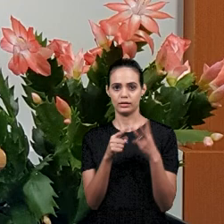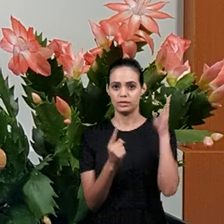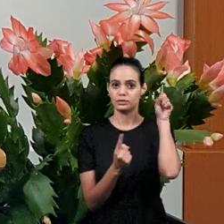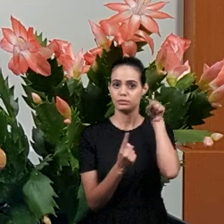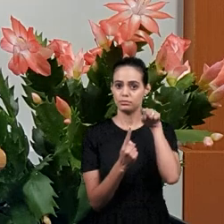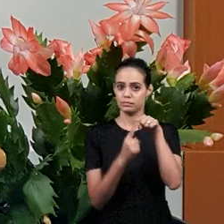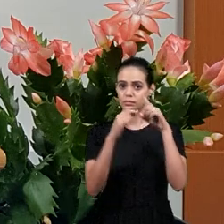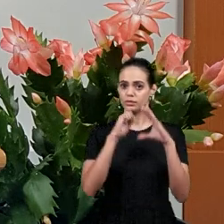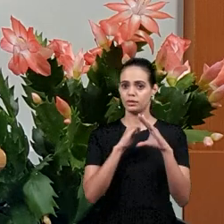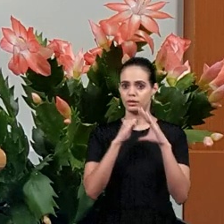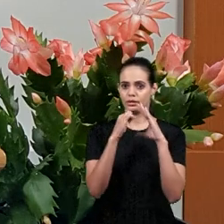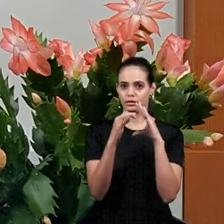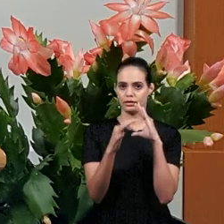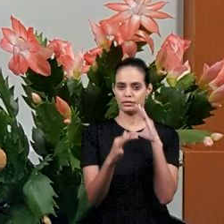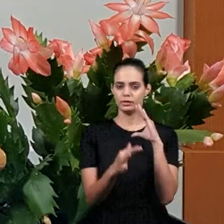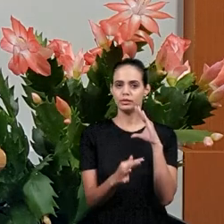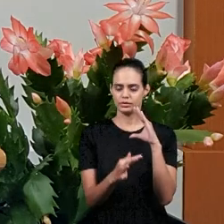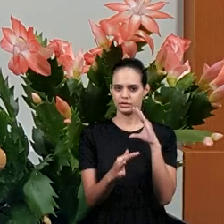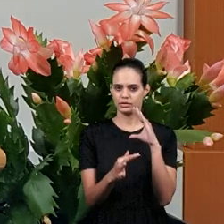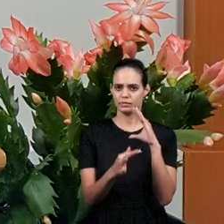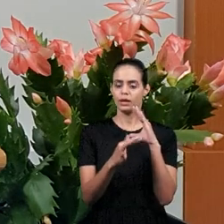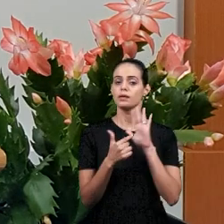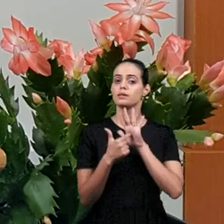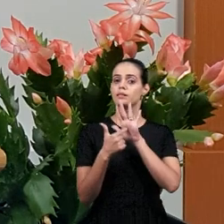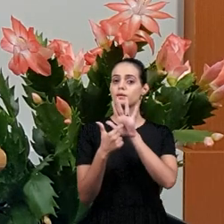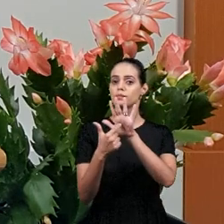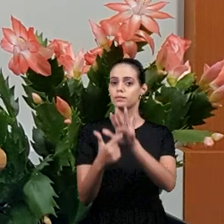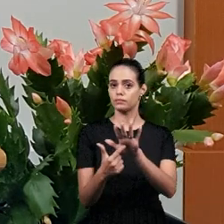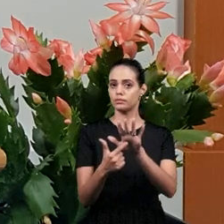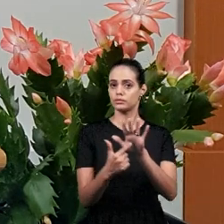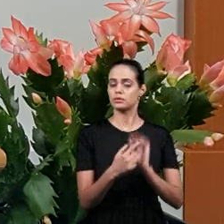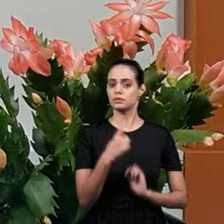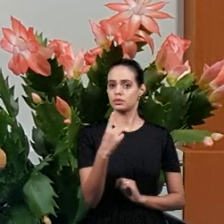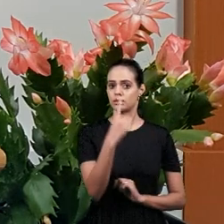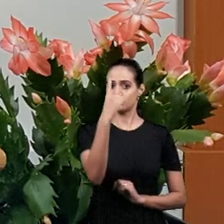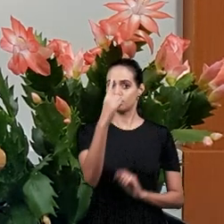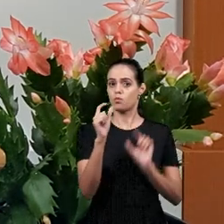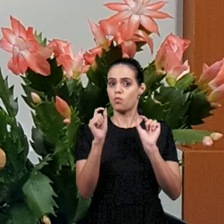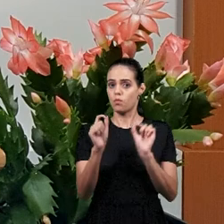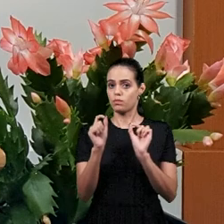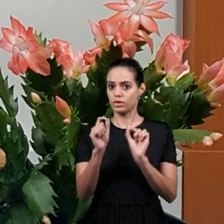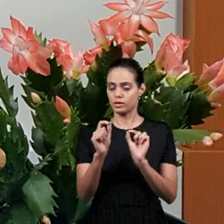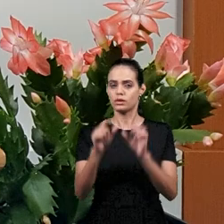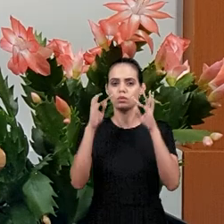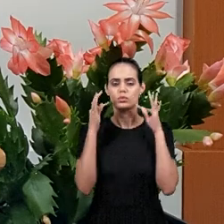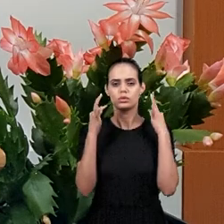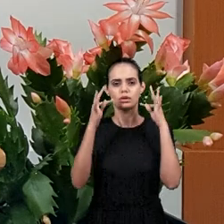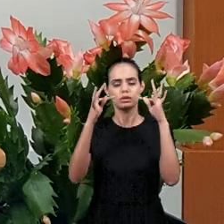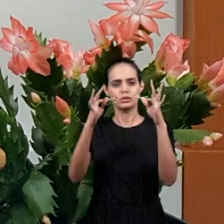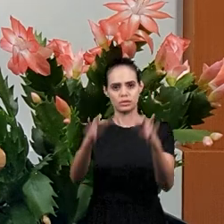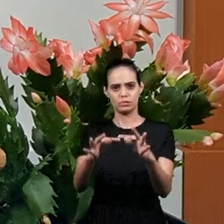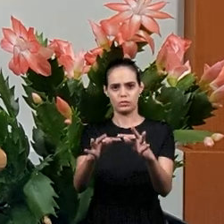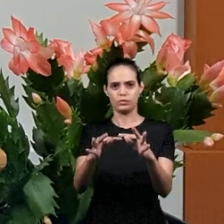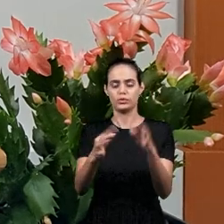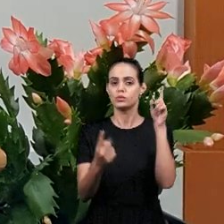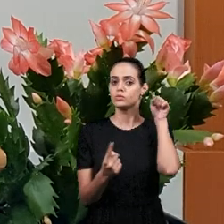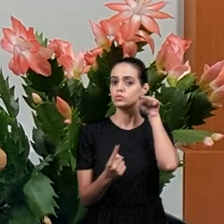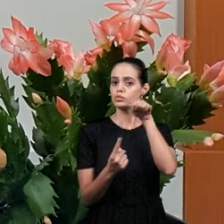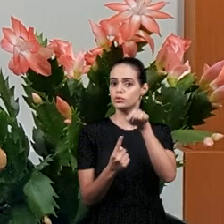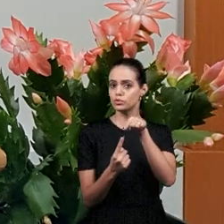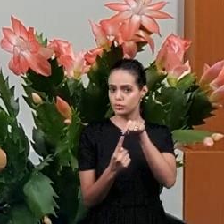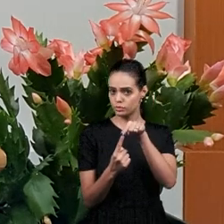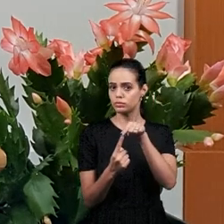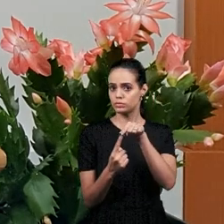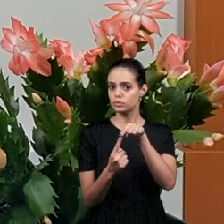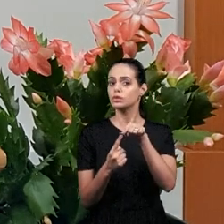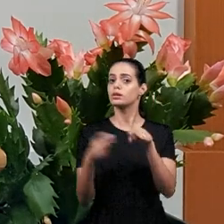de David. Cet homme qui représente pour nous, c'est le témoignage de cette œuvre. Nos hommes sont des hommes de guerre. Nous